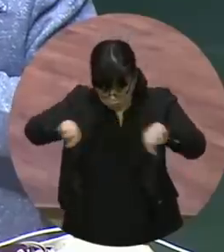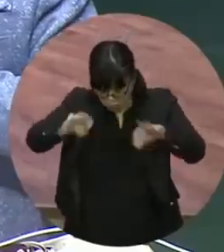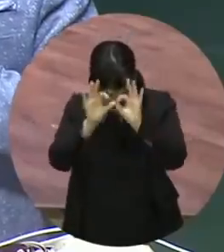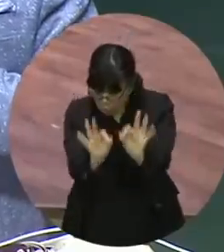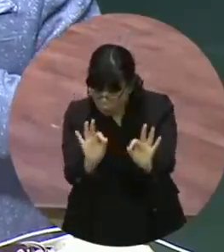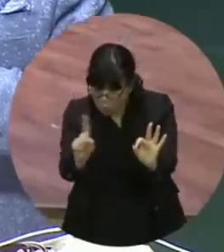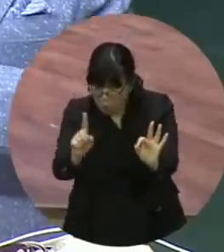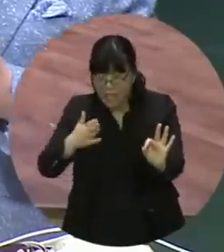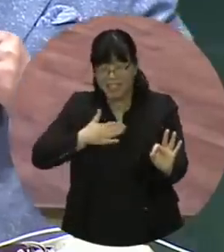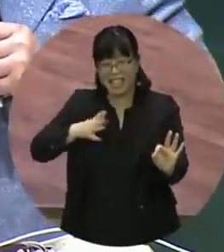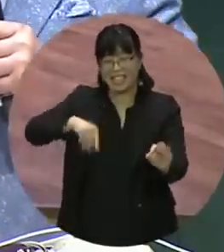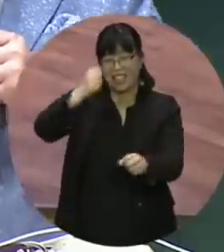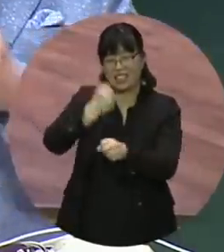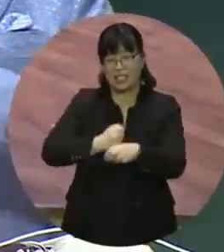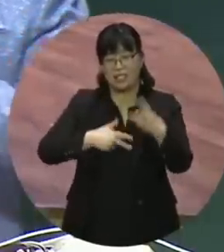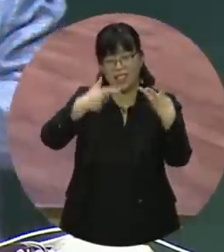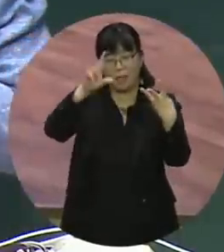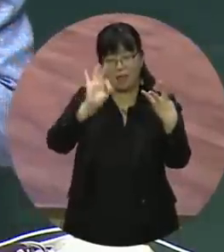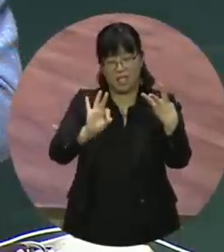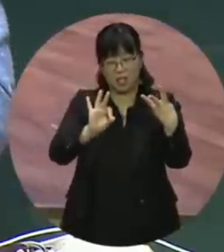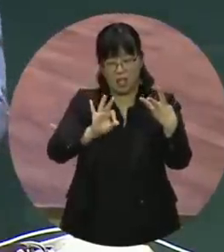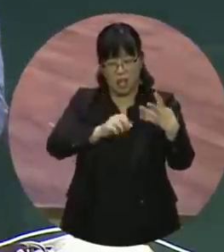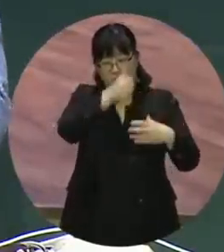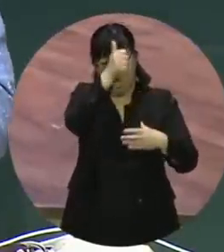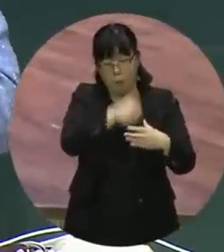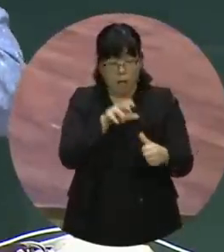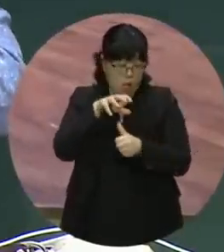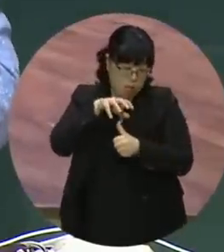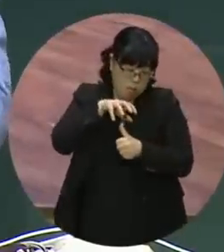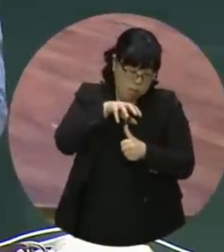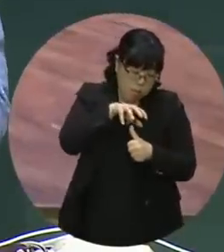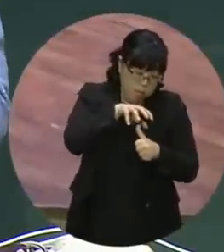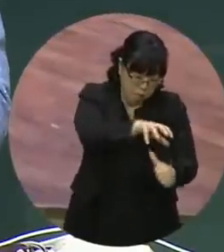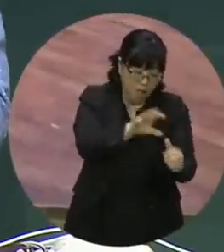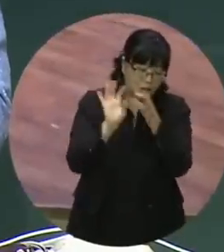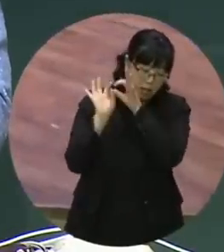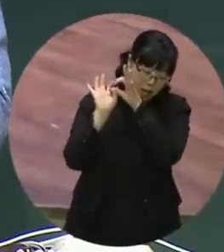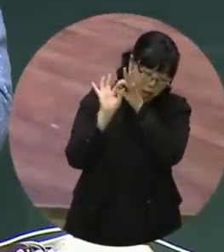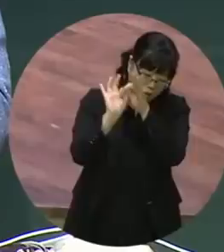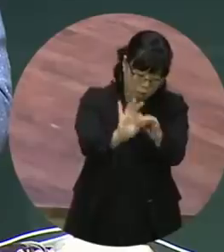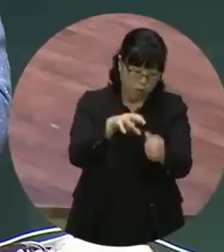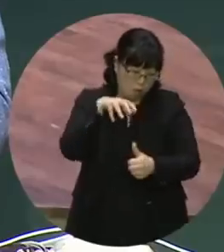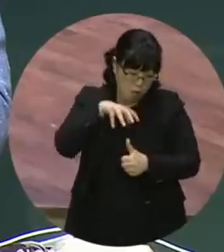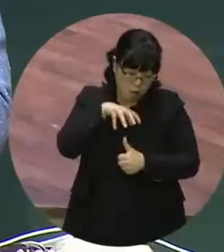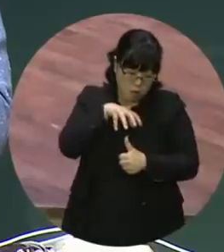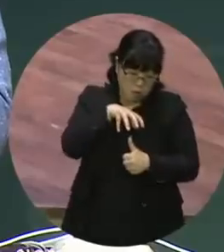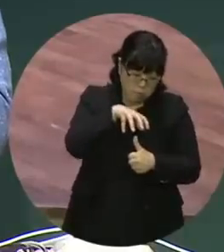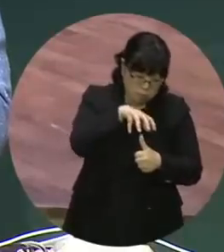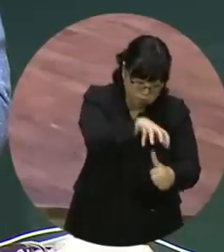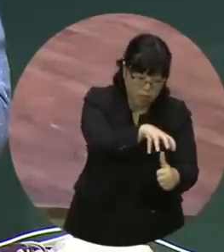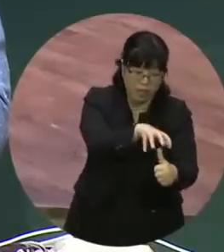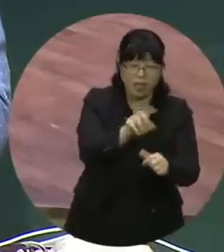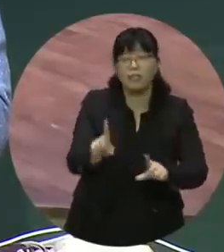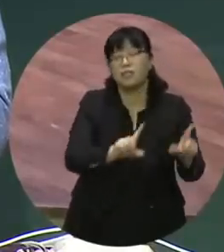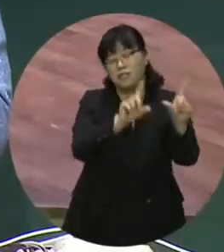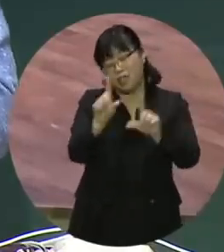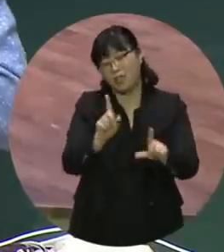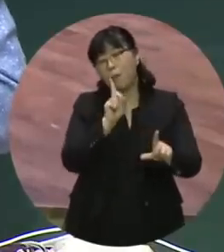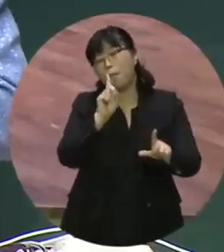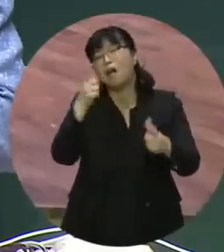거. 그리고 안 들키려고 하면 늘 충만하시기 바랍니다. 그게 안 들키는 거예요. 안 들키는 것이고 빠져나온